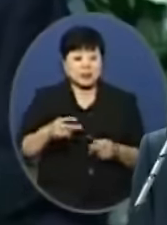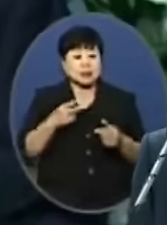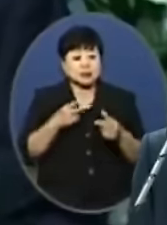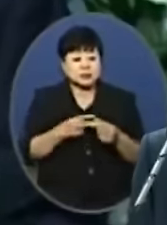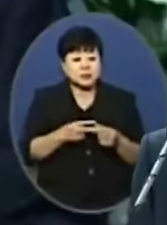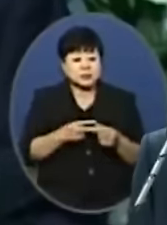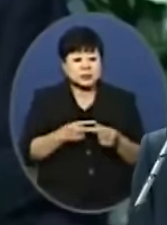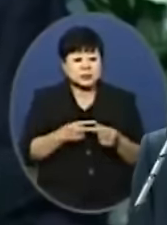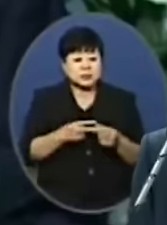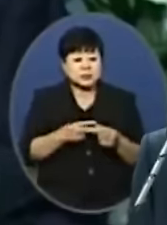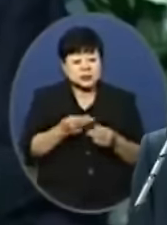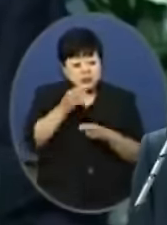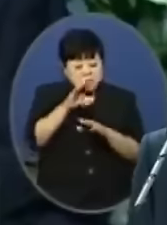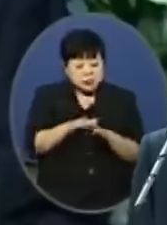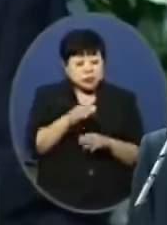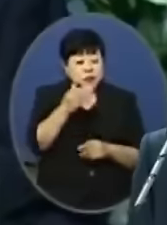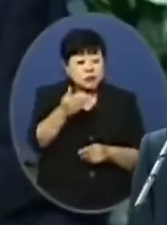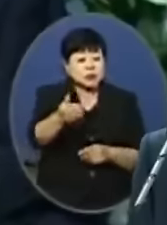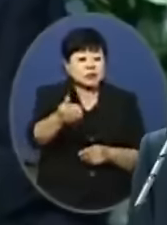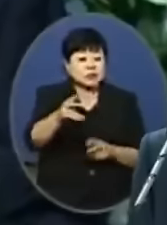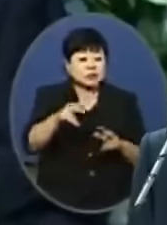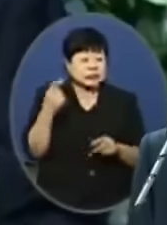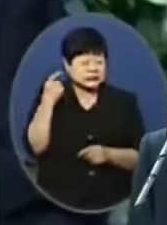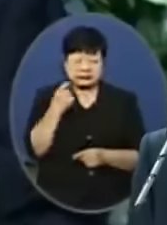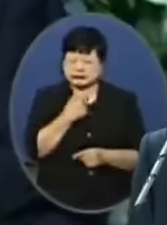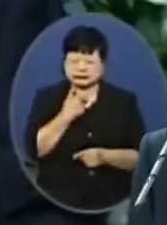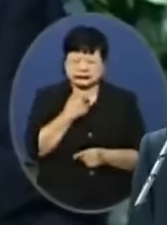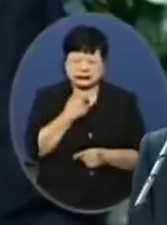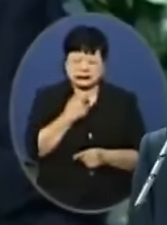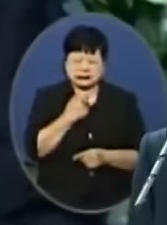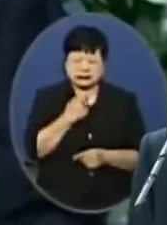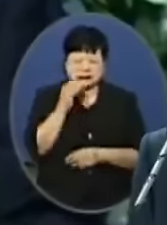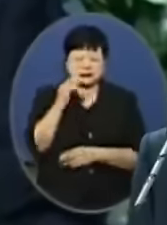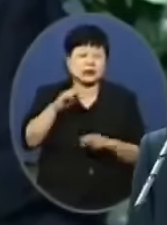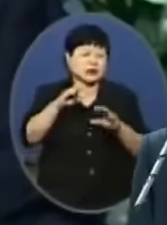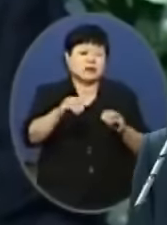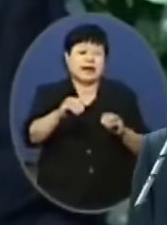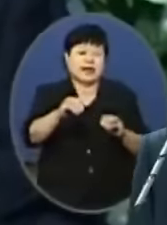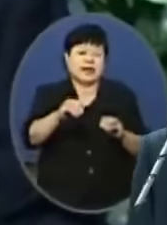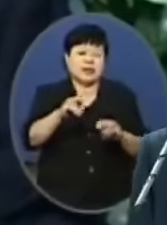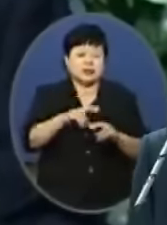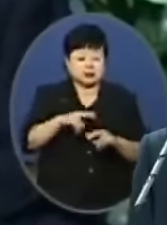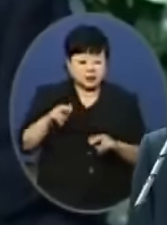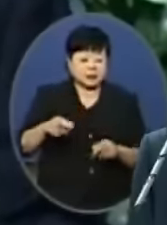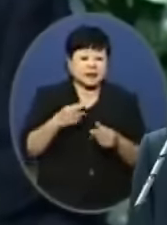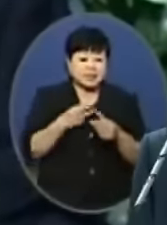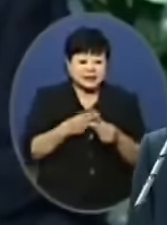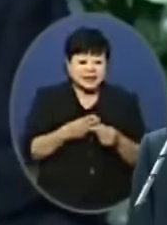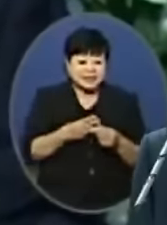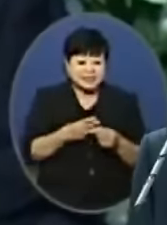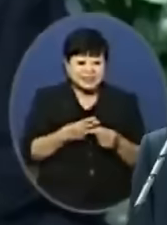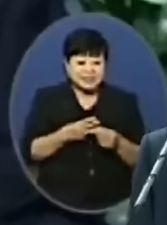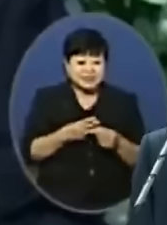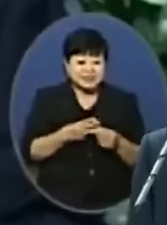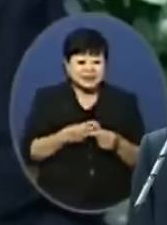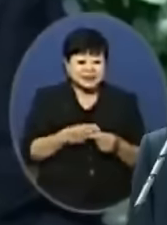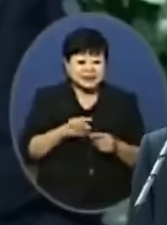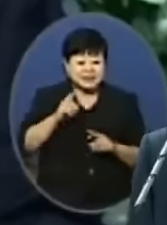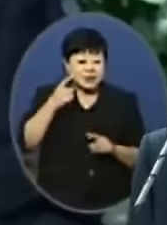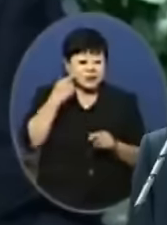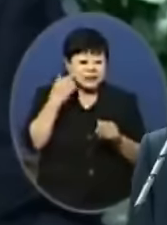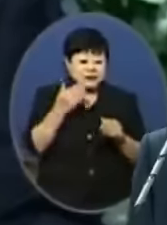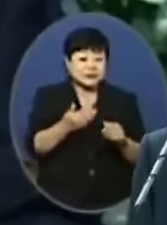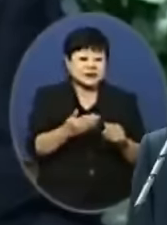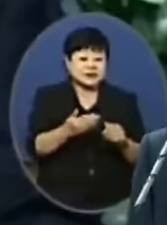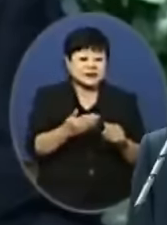둘째로 성도 여러분이 이제 듣기 싫다 하면 듣기 싫은 것이고, 셋째로 우리 당회장